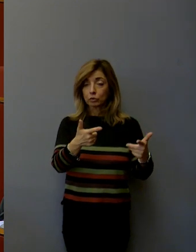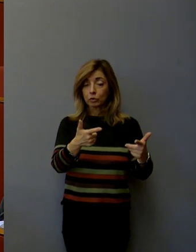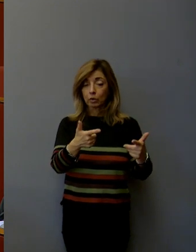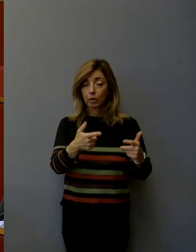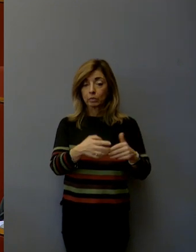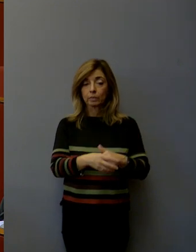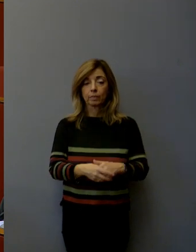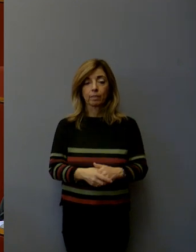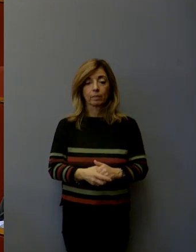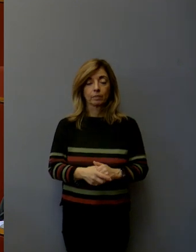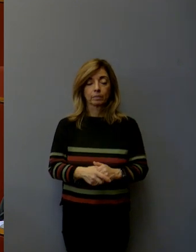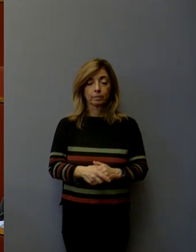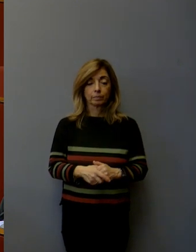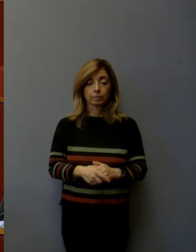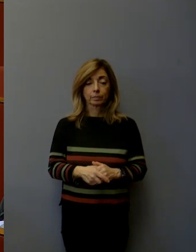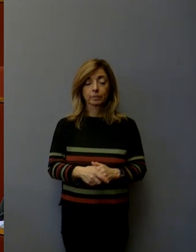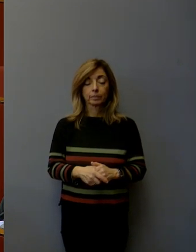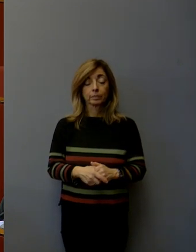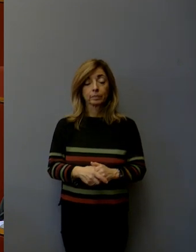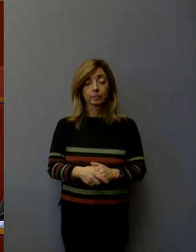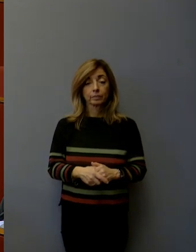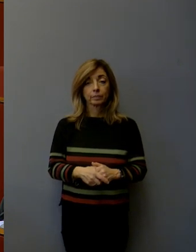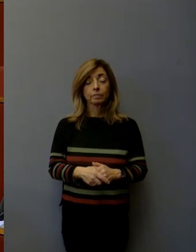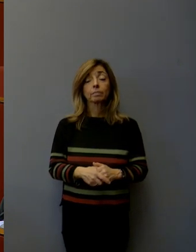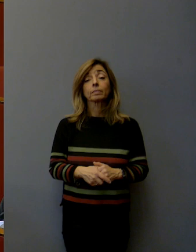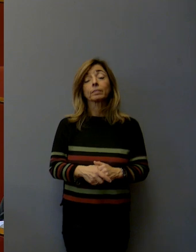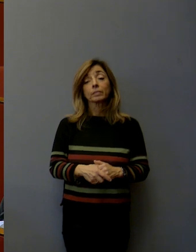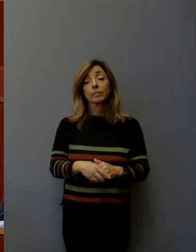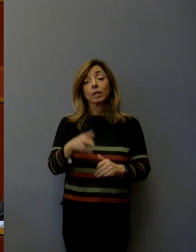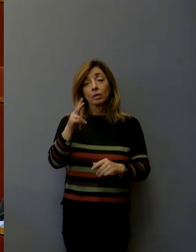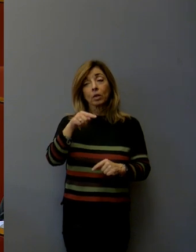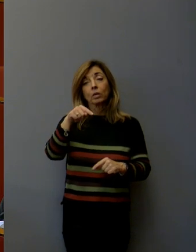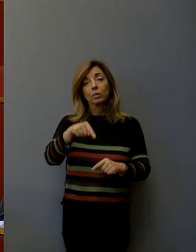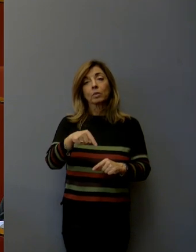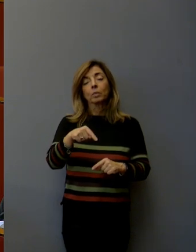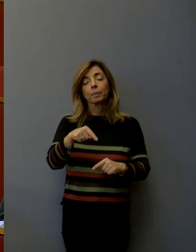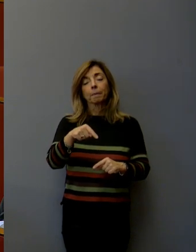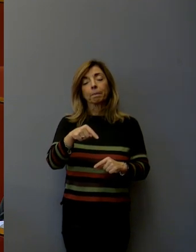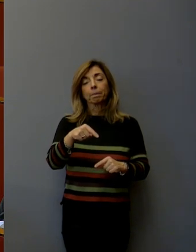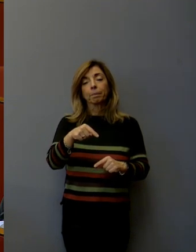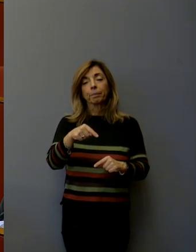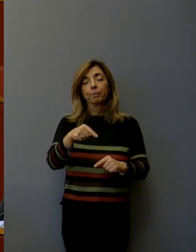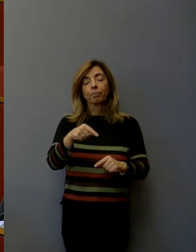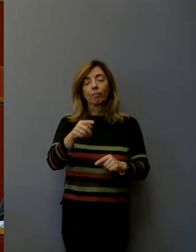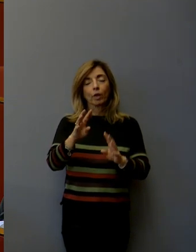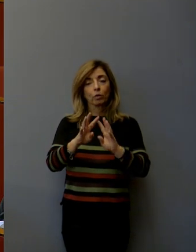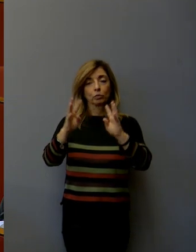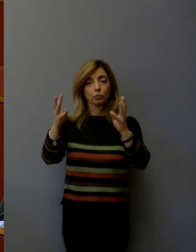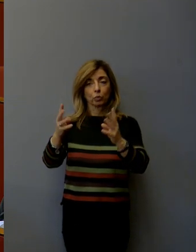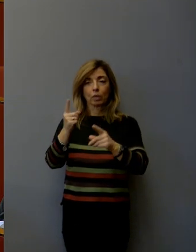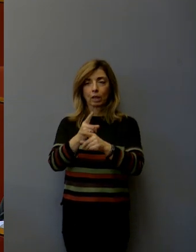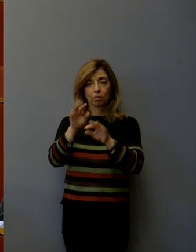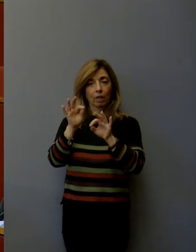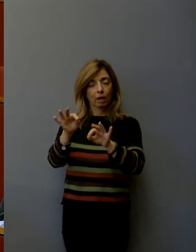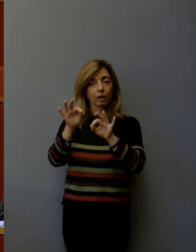non ogni cosa slegata dall'altra e qua ritorna una critica che faccia questa giunta sul fatto che non lavora insieme perché